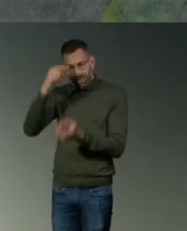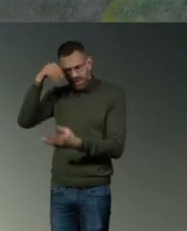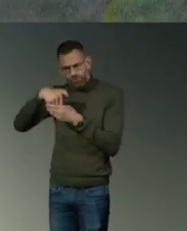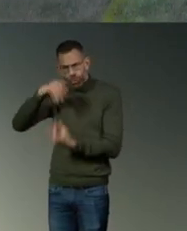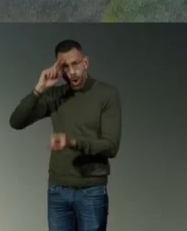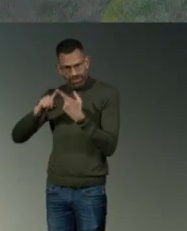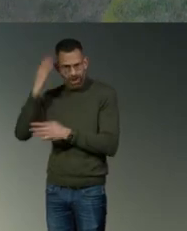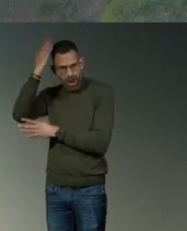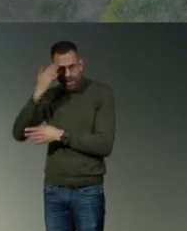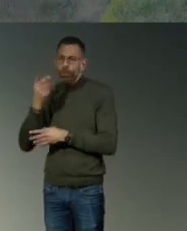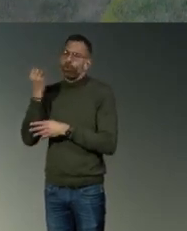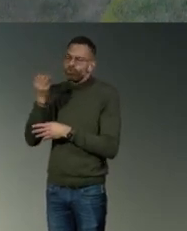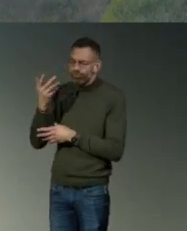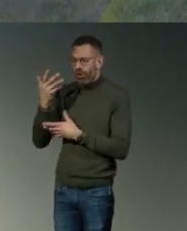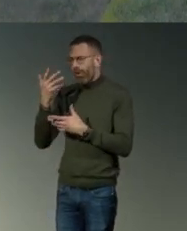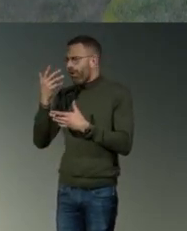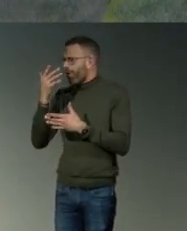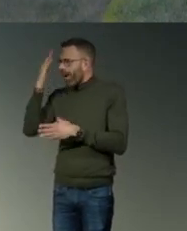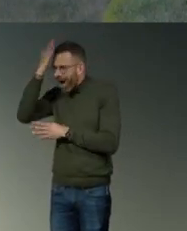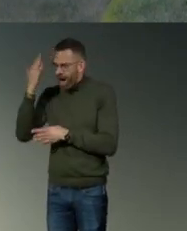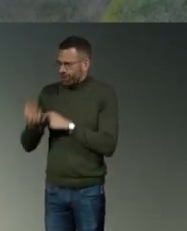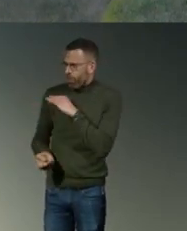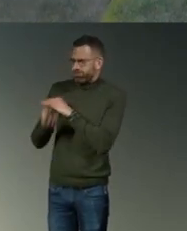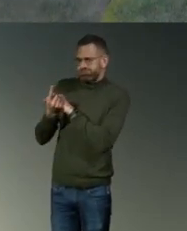sont assez exotiques et qui sont chargés de toute